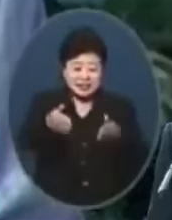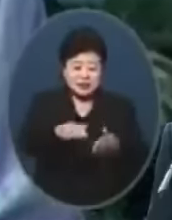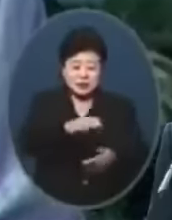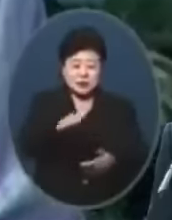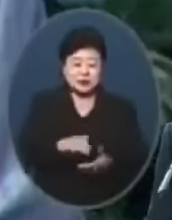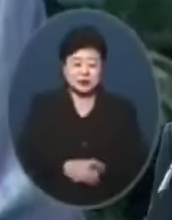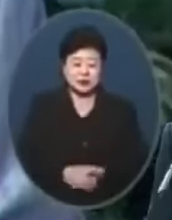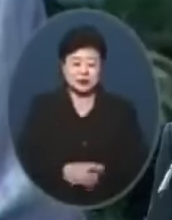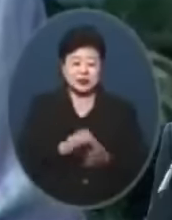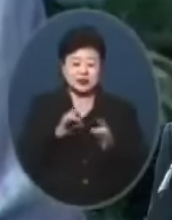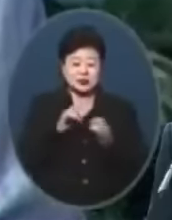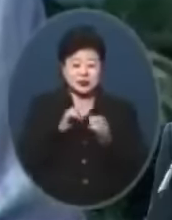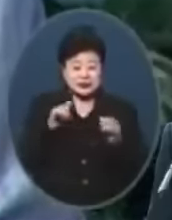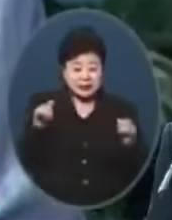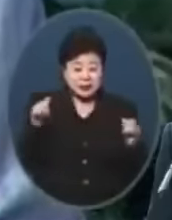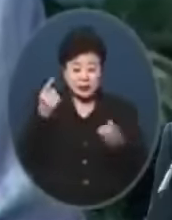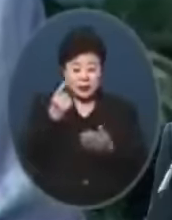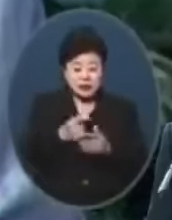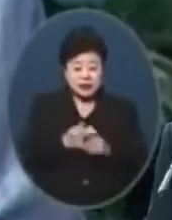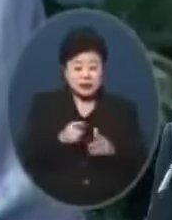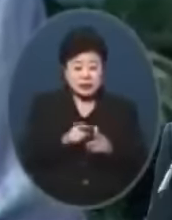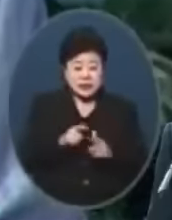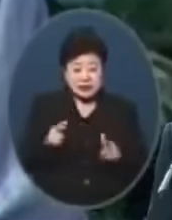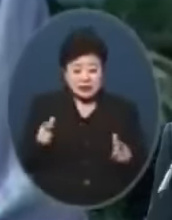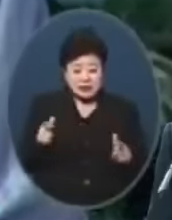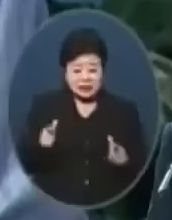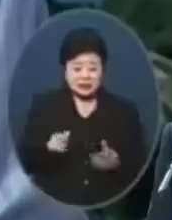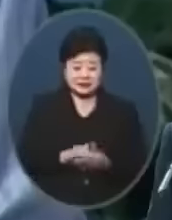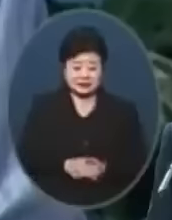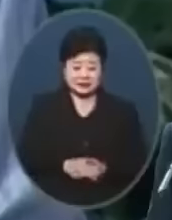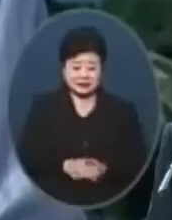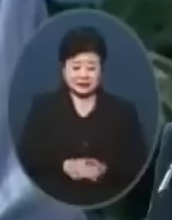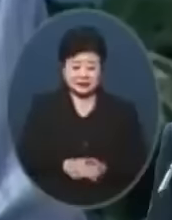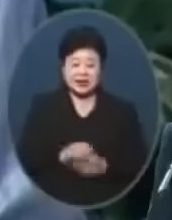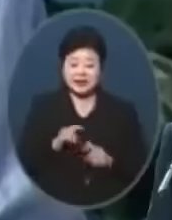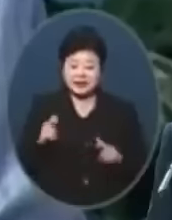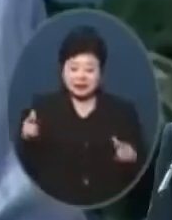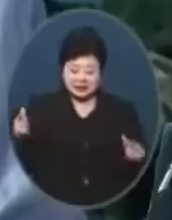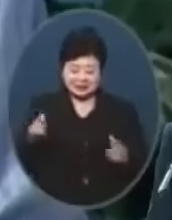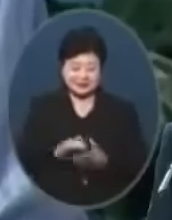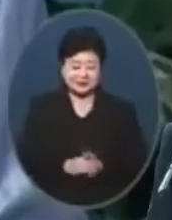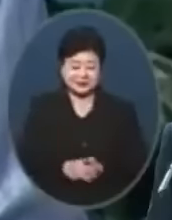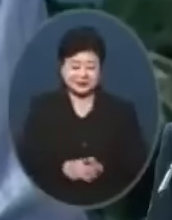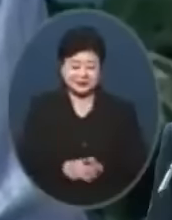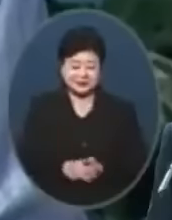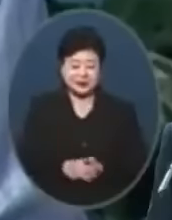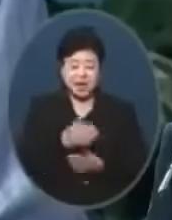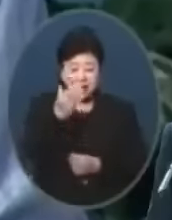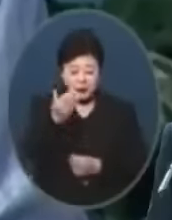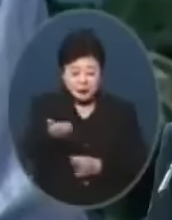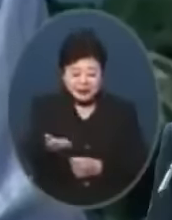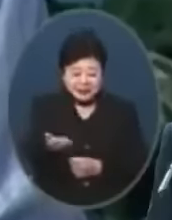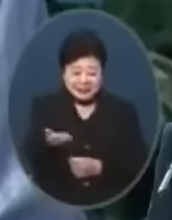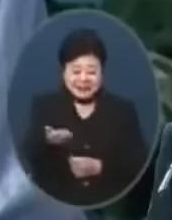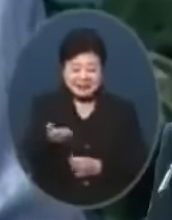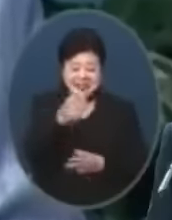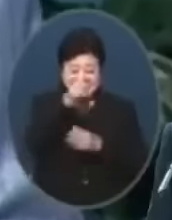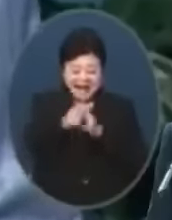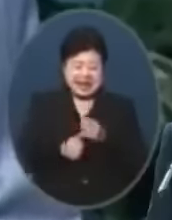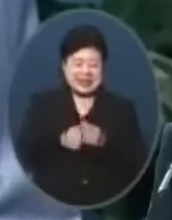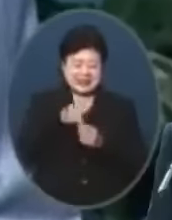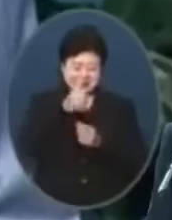우연히 전도하는 사람이 와서 예수 믿자고 해서 교회에 나왔다. 안 그렇습니다. 여러분